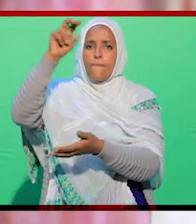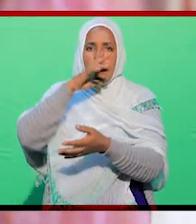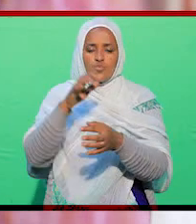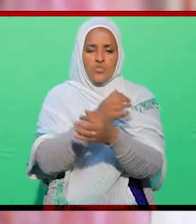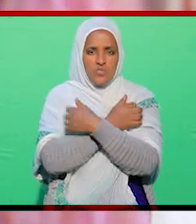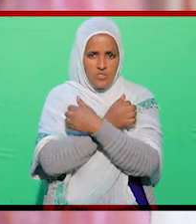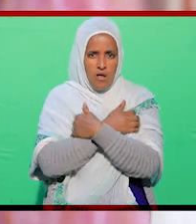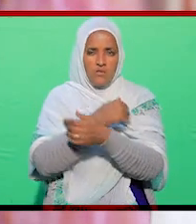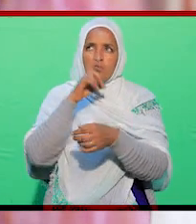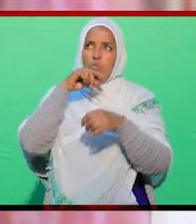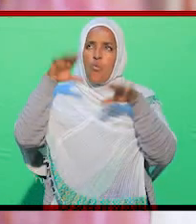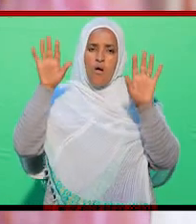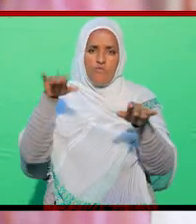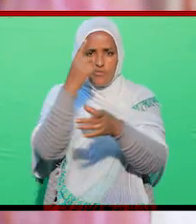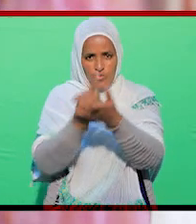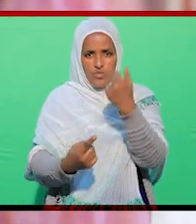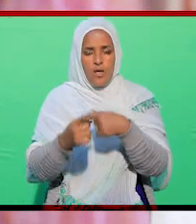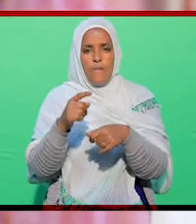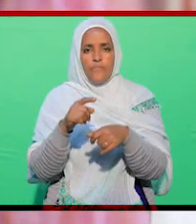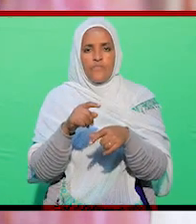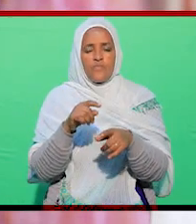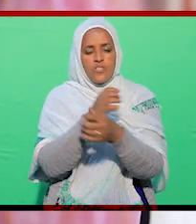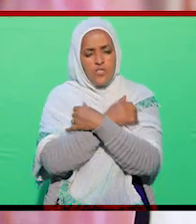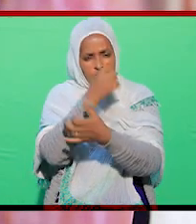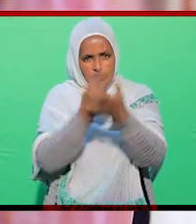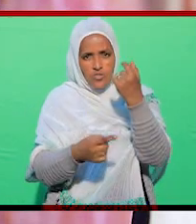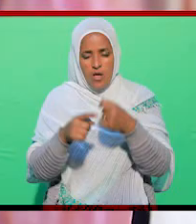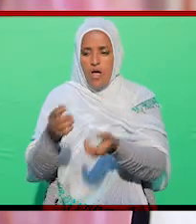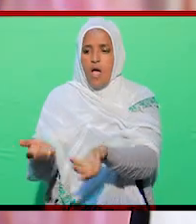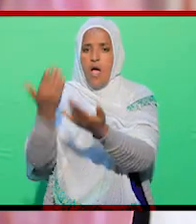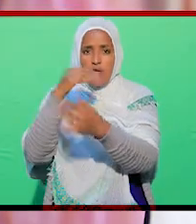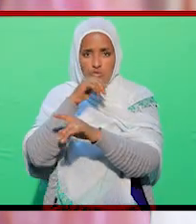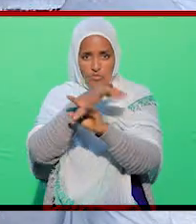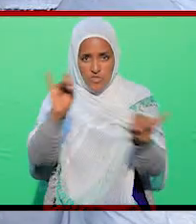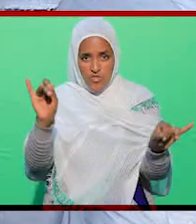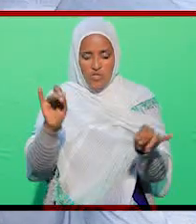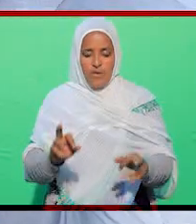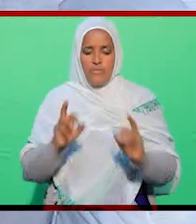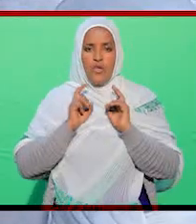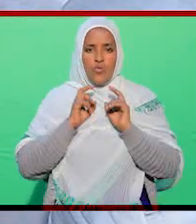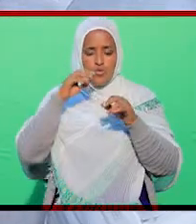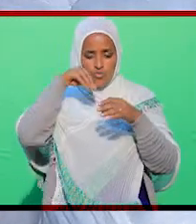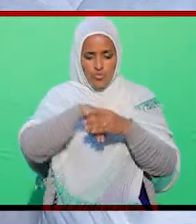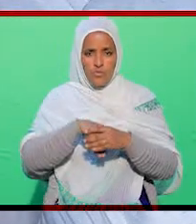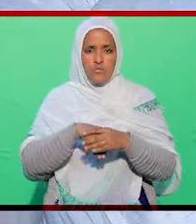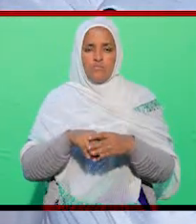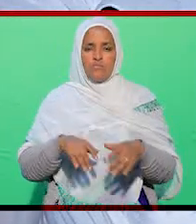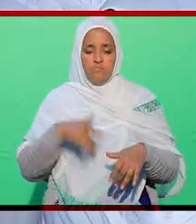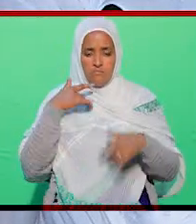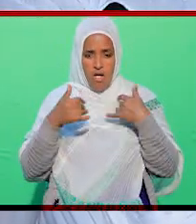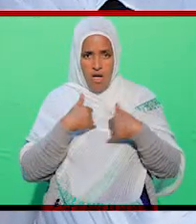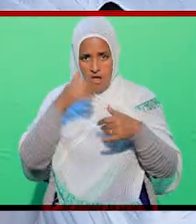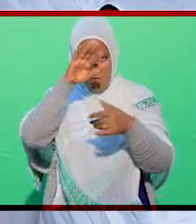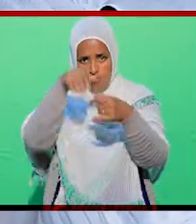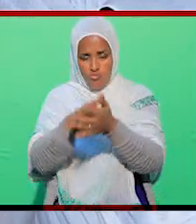አይቀርም። ሁሉም የማይነሱት እንስሳት አእዋፍ ብቻ ናቸው። በደመ ነፍስ የሚኖሩ ብቻ አይነሱም እንጂ